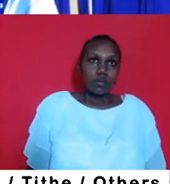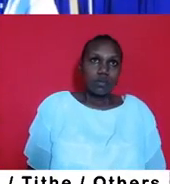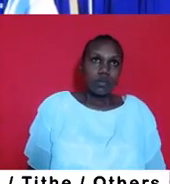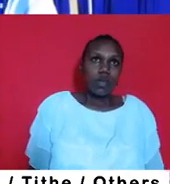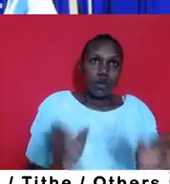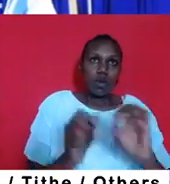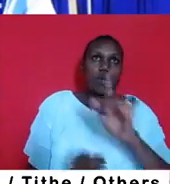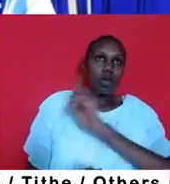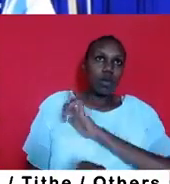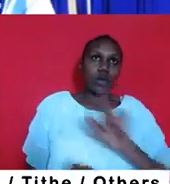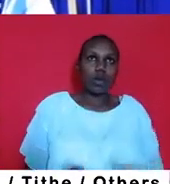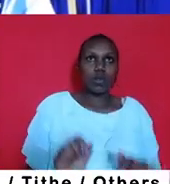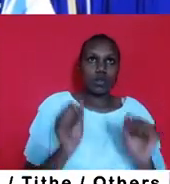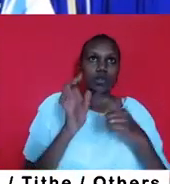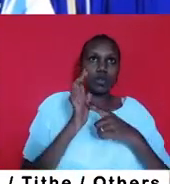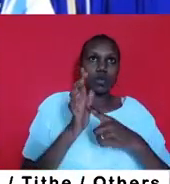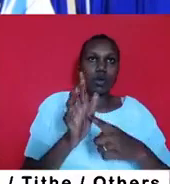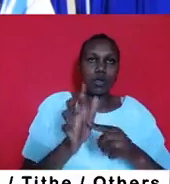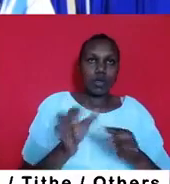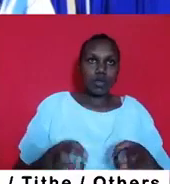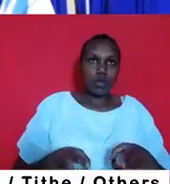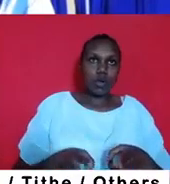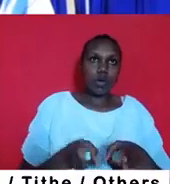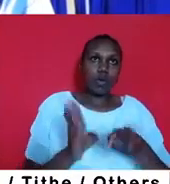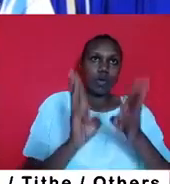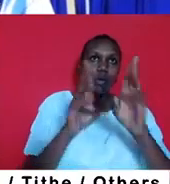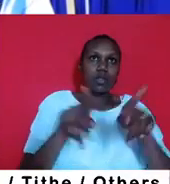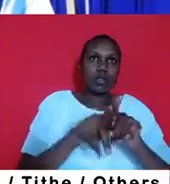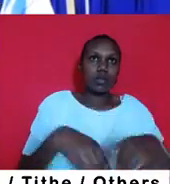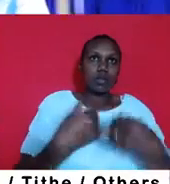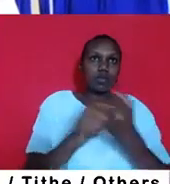Ee Bwana, utuonyeshe rehema zako.